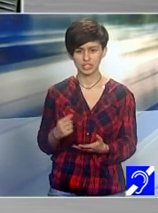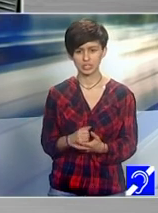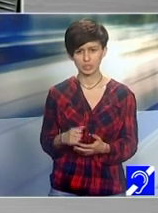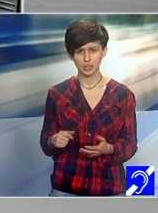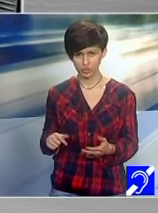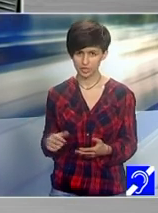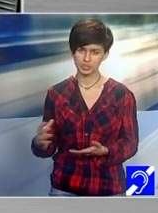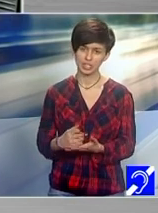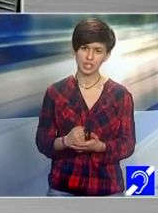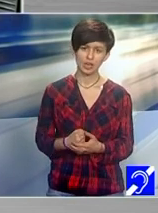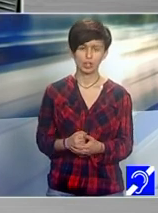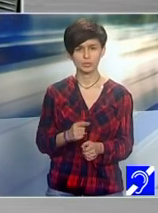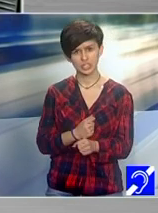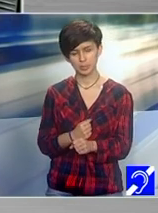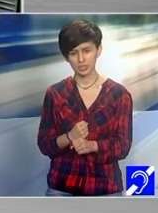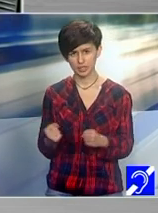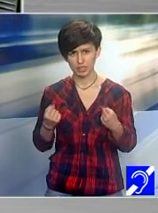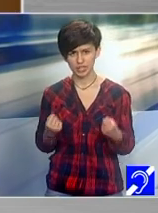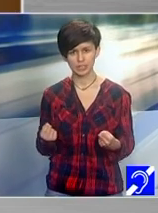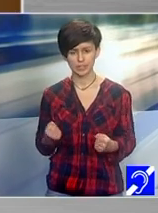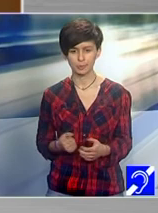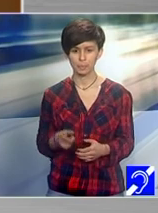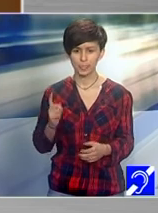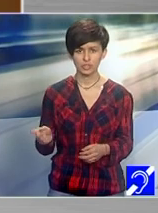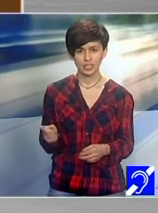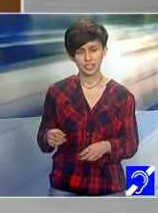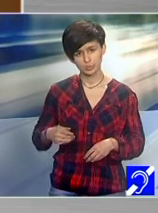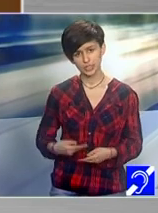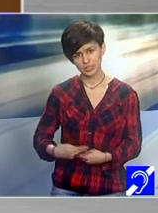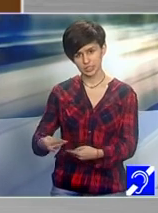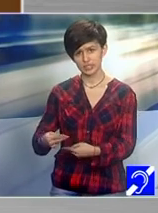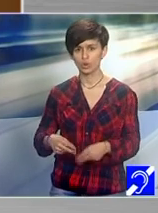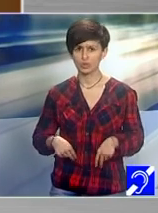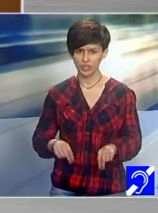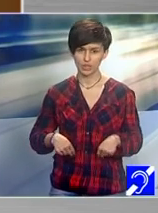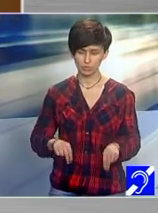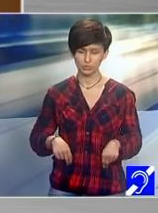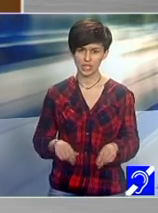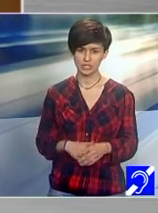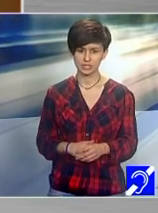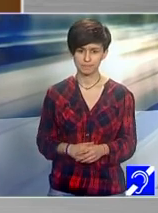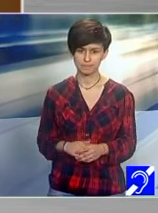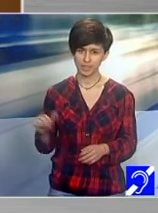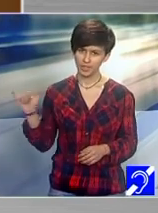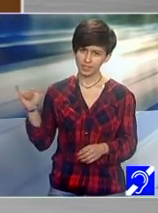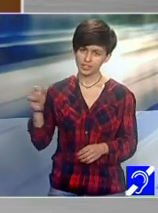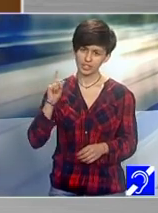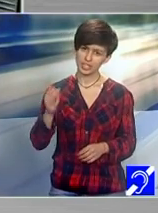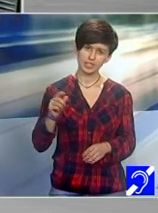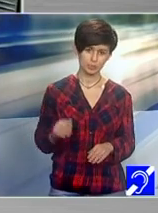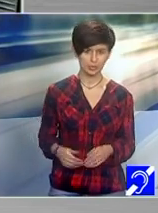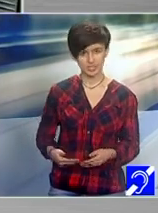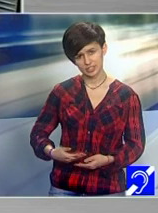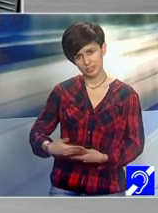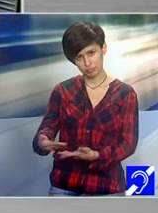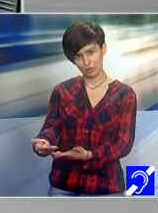foarte greu. Bun, și aici ar trebui să existe consultanță, da? Să aici, se oferă consultanță. Da, ar trebui, mă gândesc. Și cine ar trebui să ofere? Deci sunt fel de